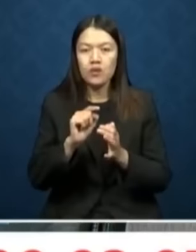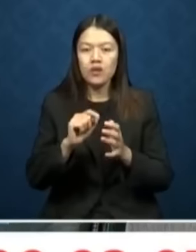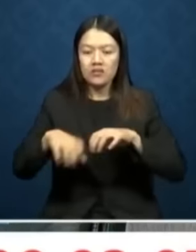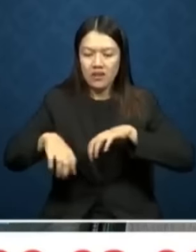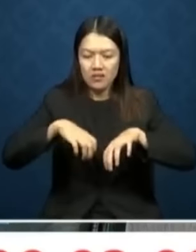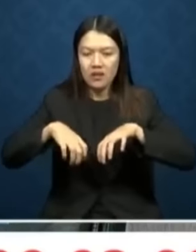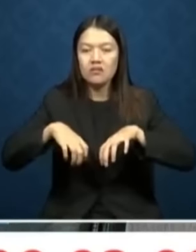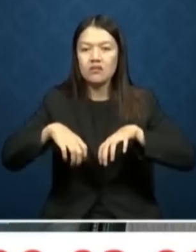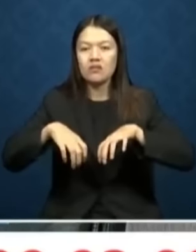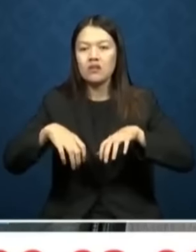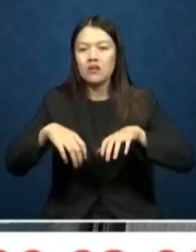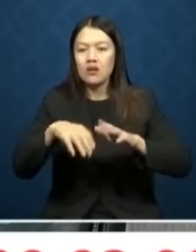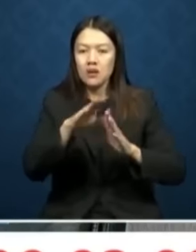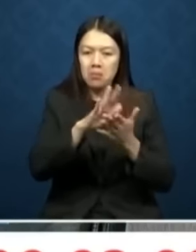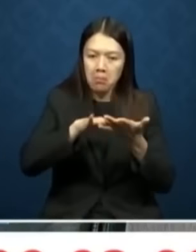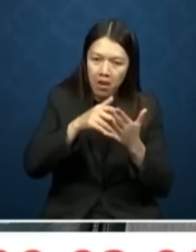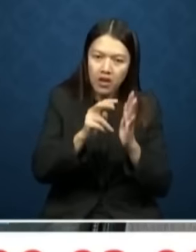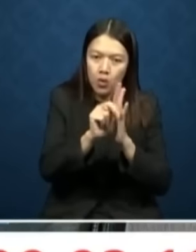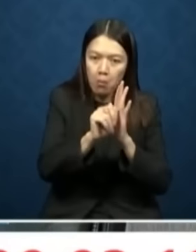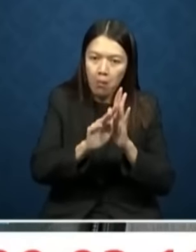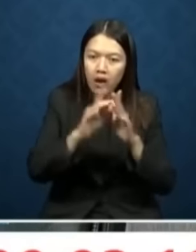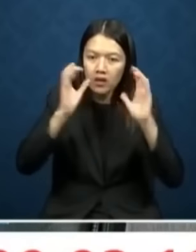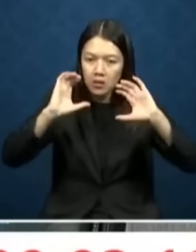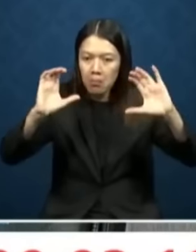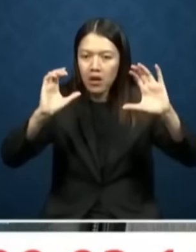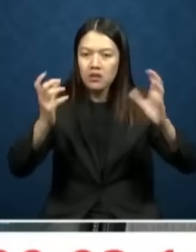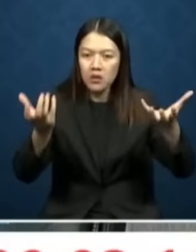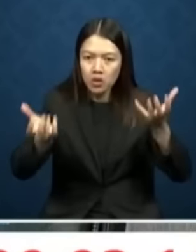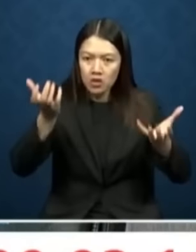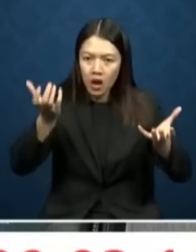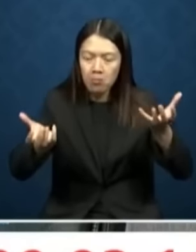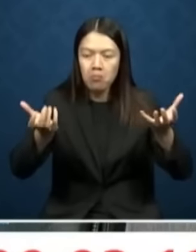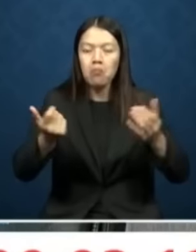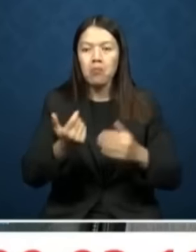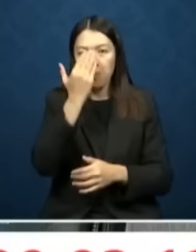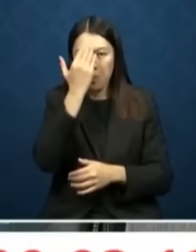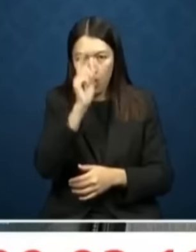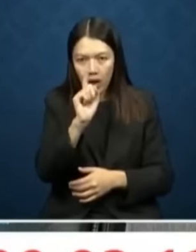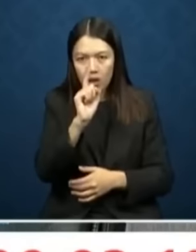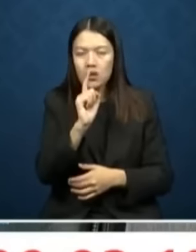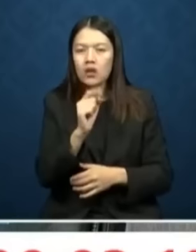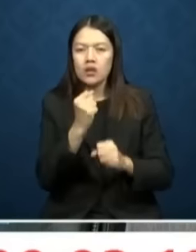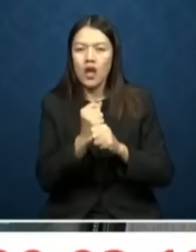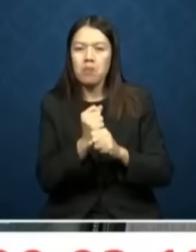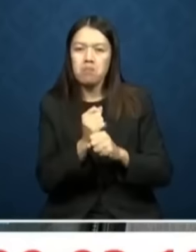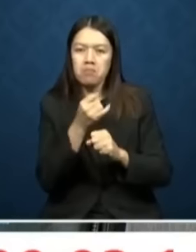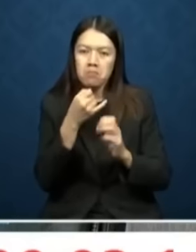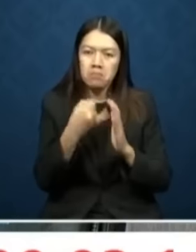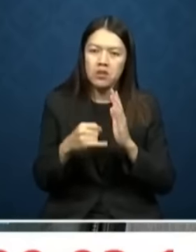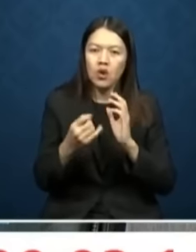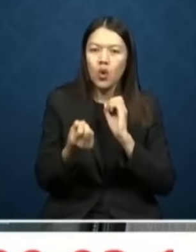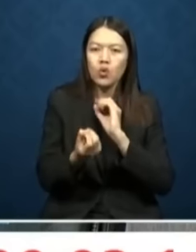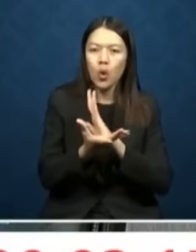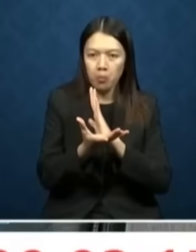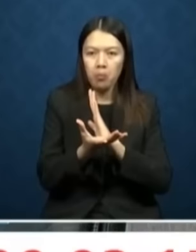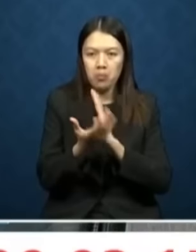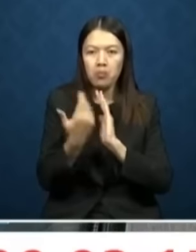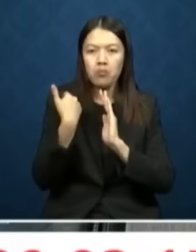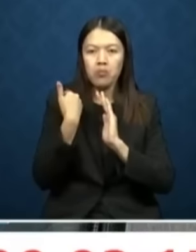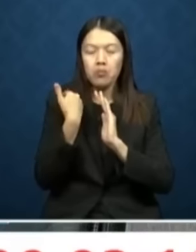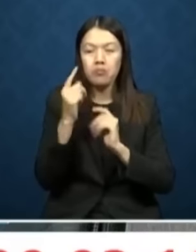หารนโยบายเรื่องของกระบวนการยุติธรรมว่าได้มีความบกพร่องเสียหายร้ายแรงประการ